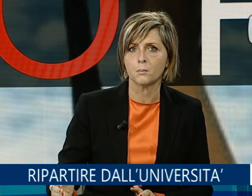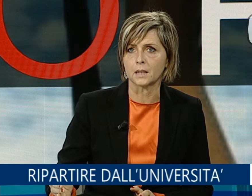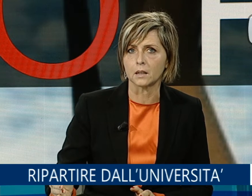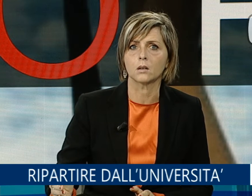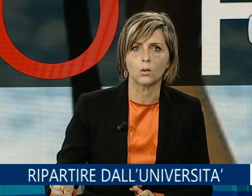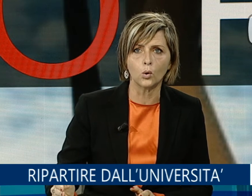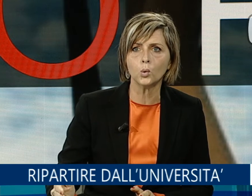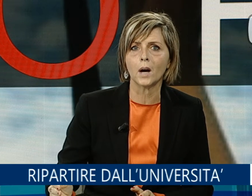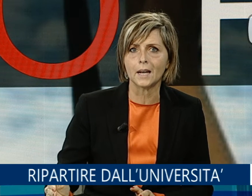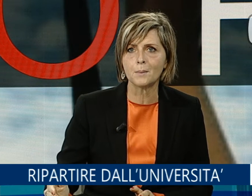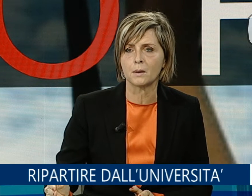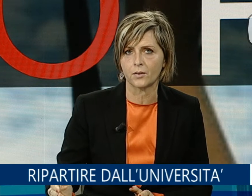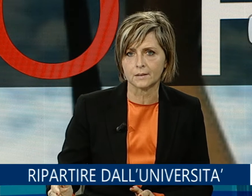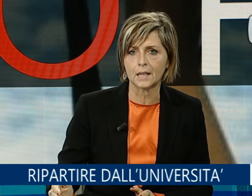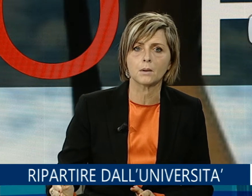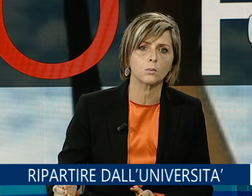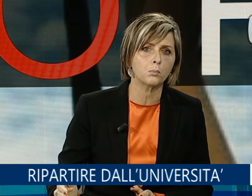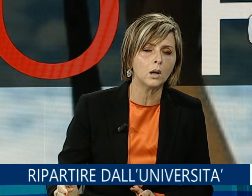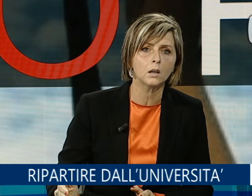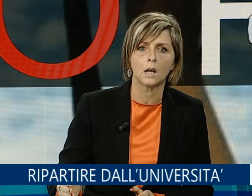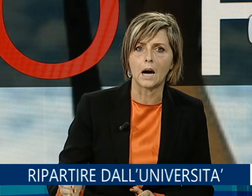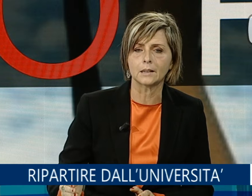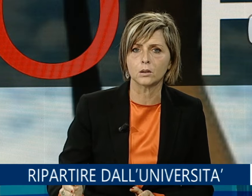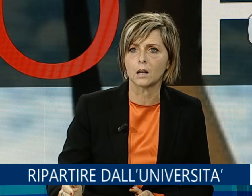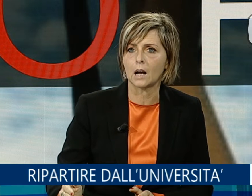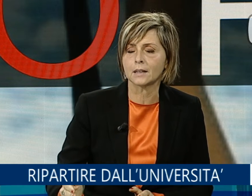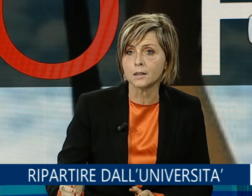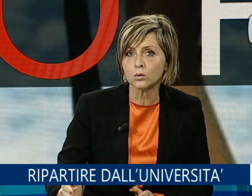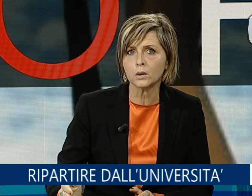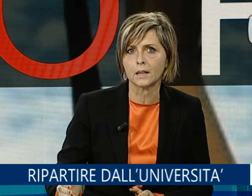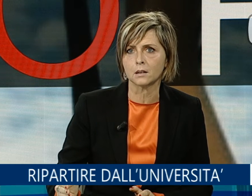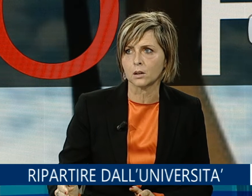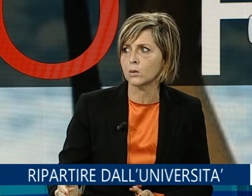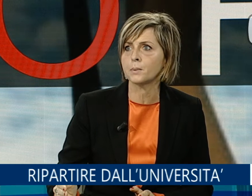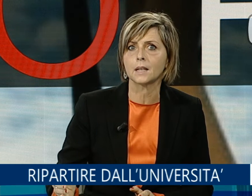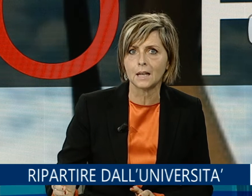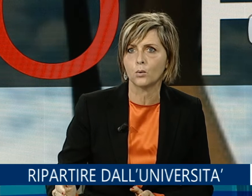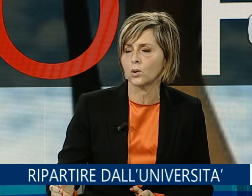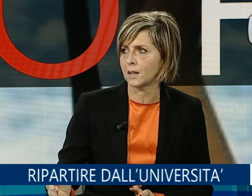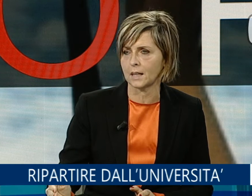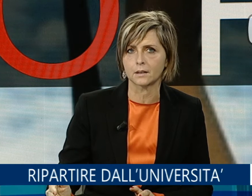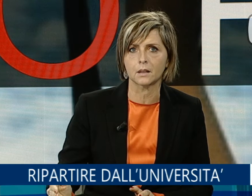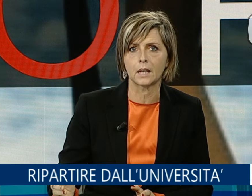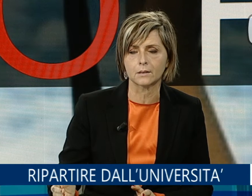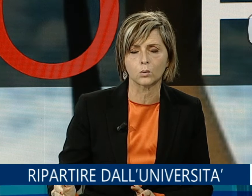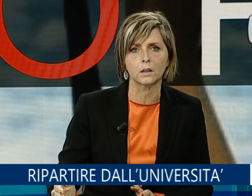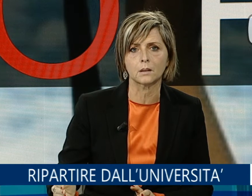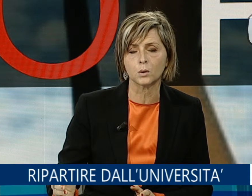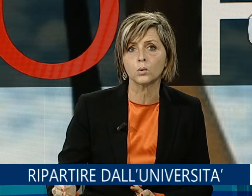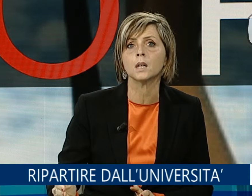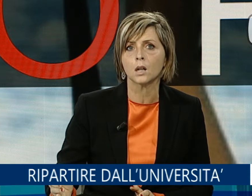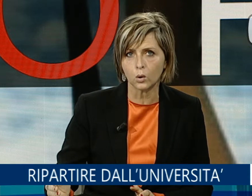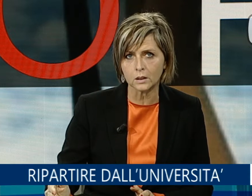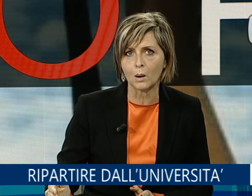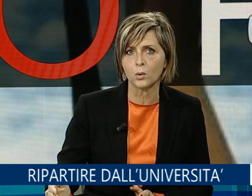storico, perché ognuno è libero di manifestare, ma non può addirittura interrompere il lavoro ad altri e la sicurezza.